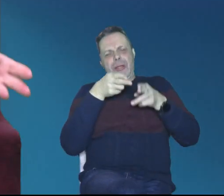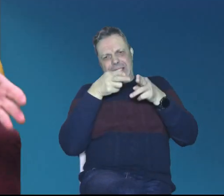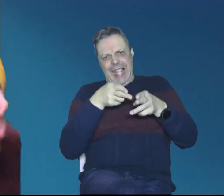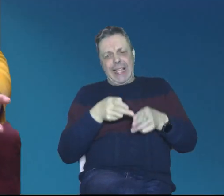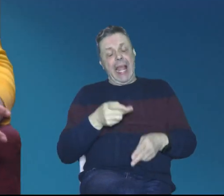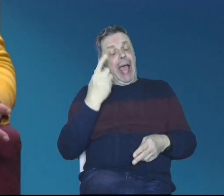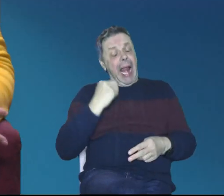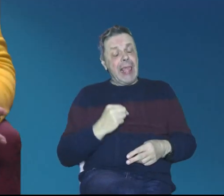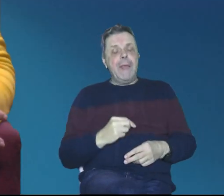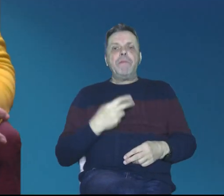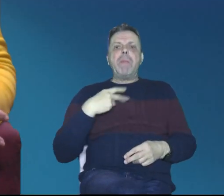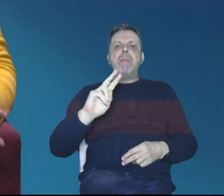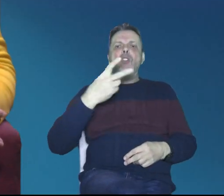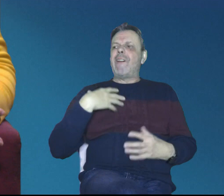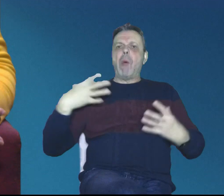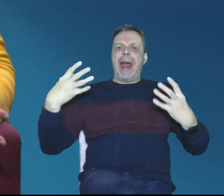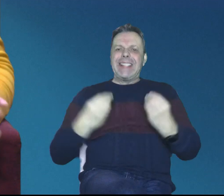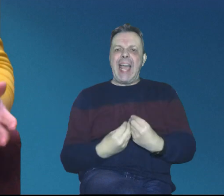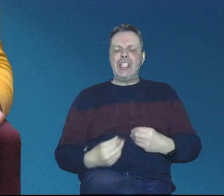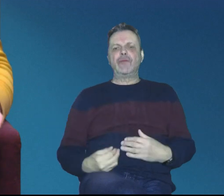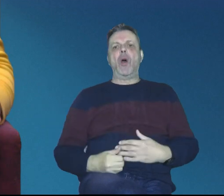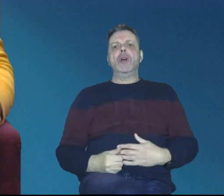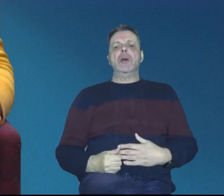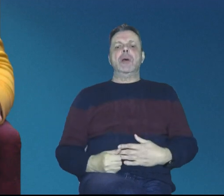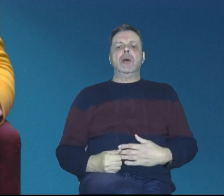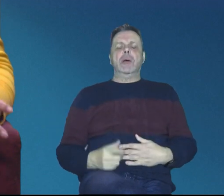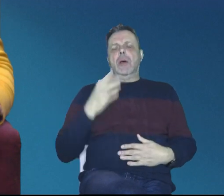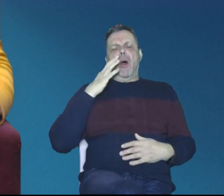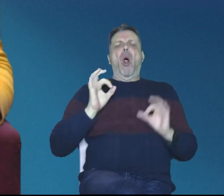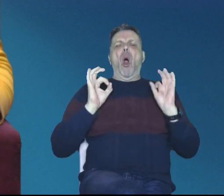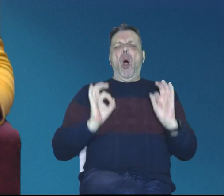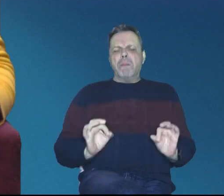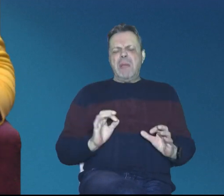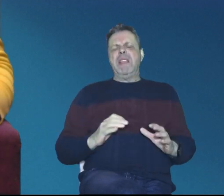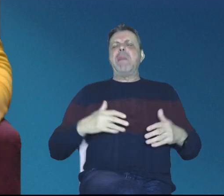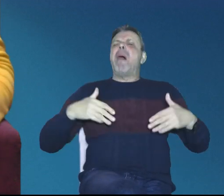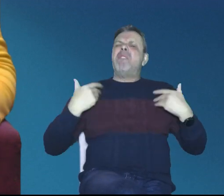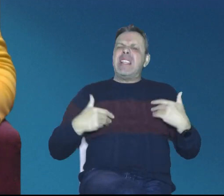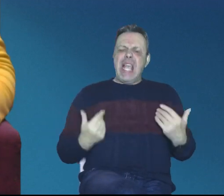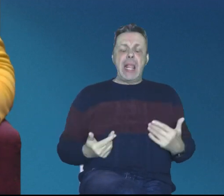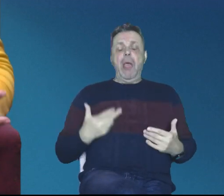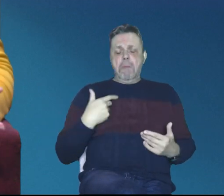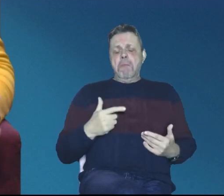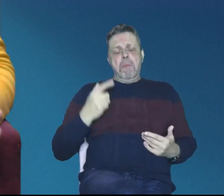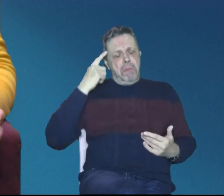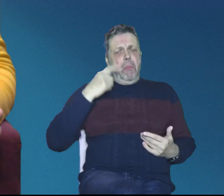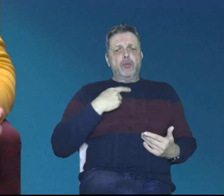i satire, ali u principu pozivamo na zajedništvo, optimizam, veselje, tako da se usuđujem reći